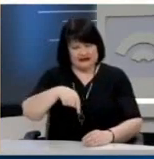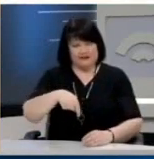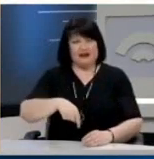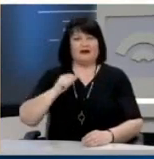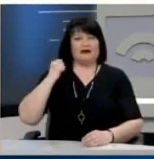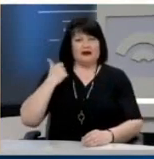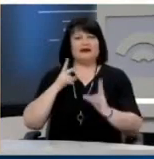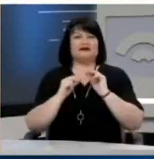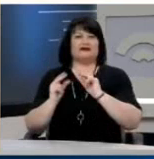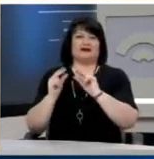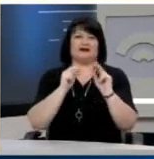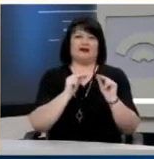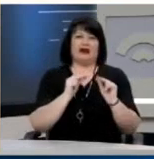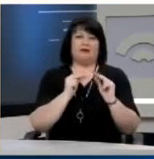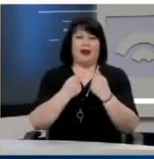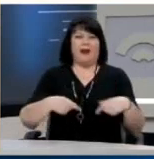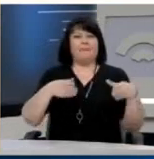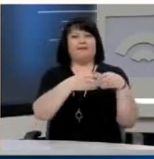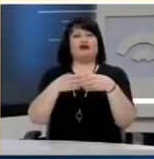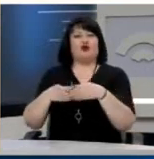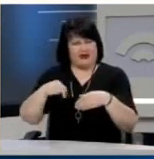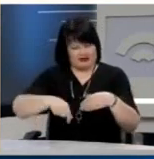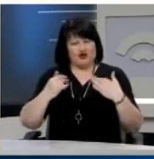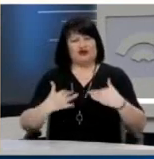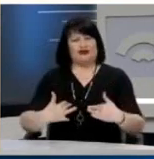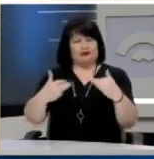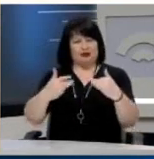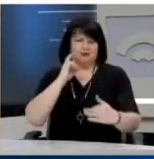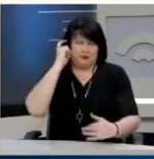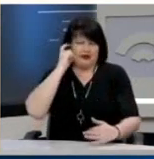και χθες συζητιέται στις επιτροπές της Βουλής και